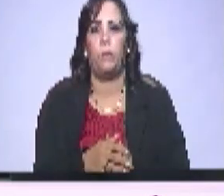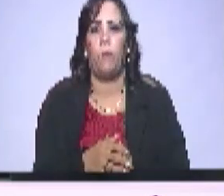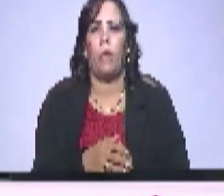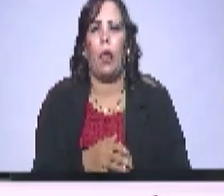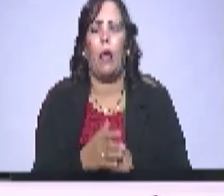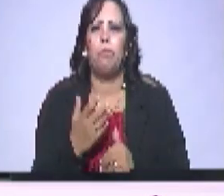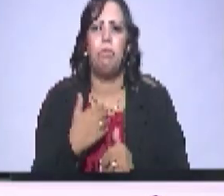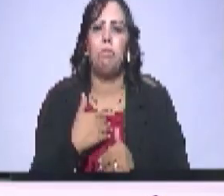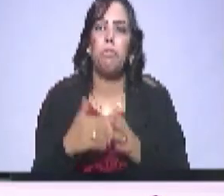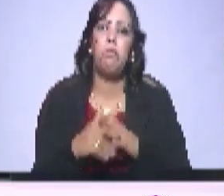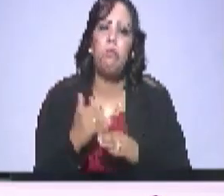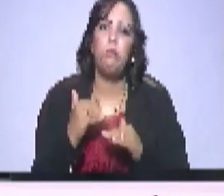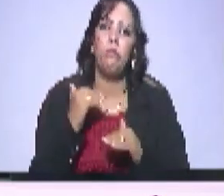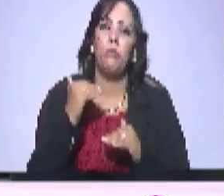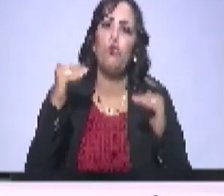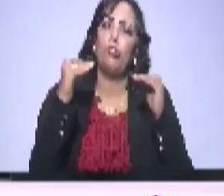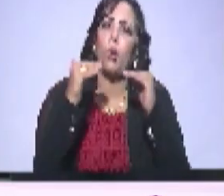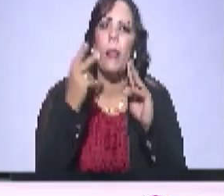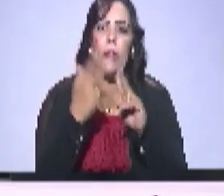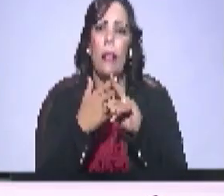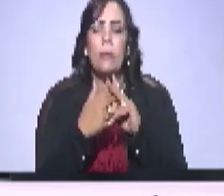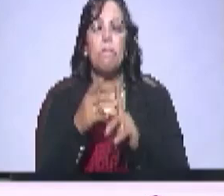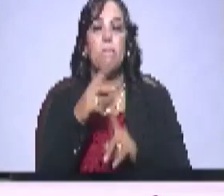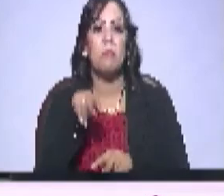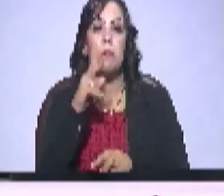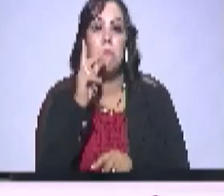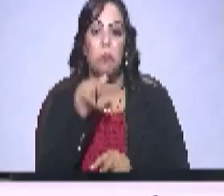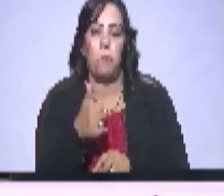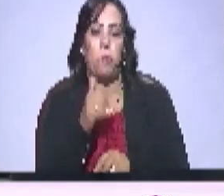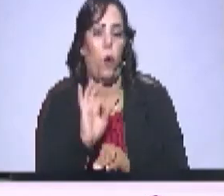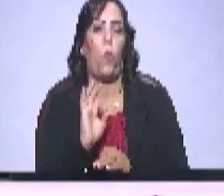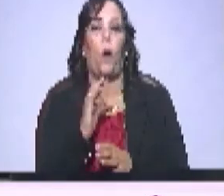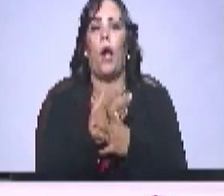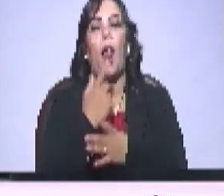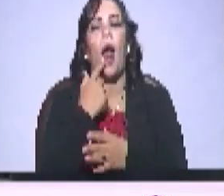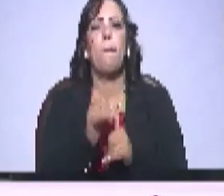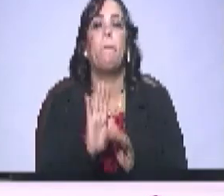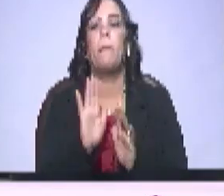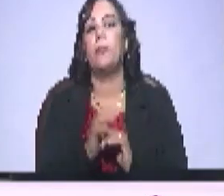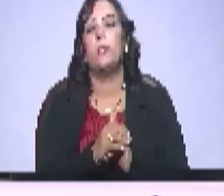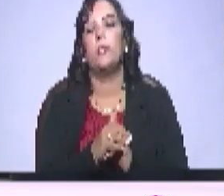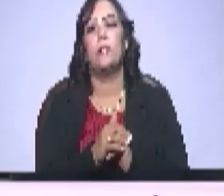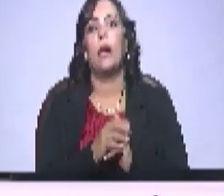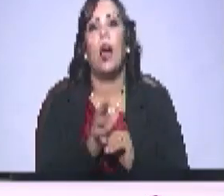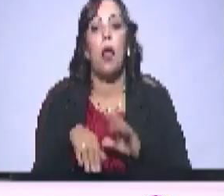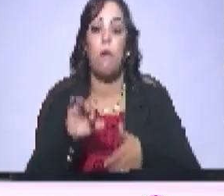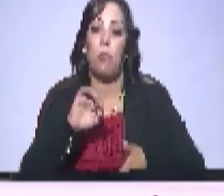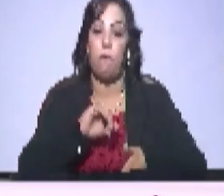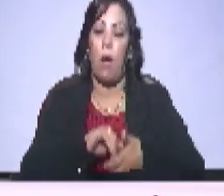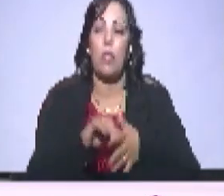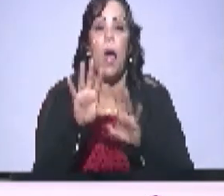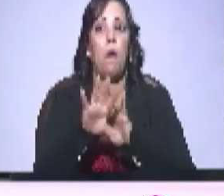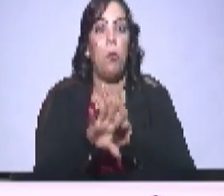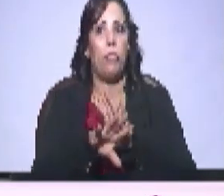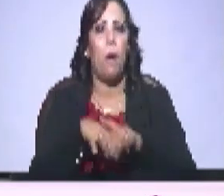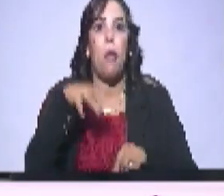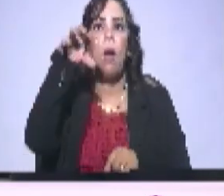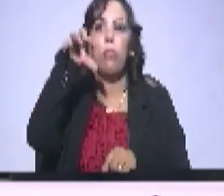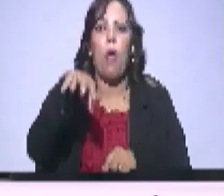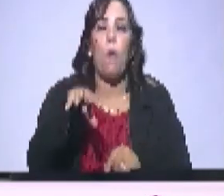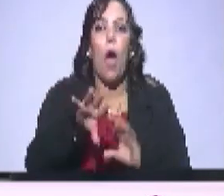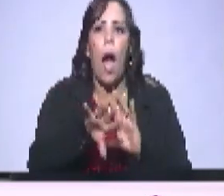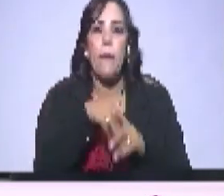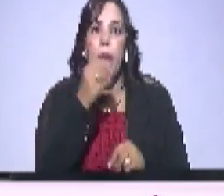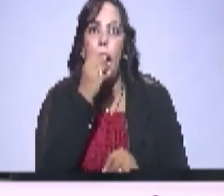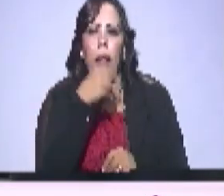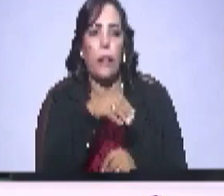يعني على قد مستوى الناس وعلى قد مستوى اعجابكم بالكلام يعني. وزي ما احنا اتفقنا ممكن نعمل اكل في دوله ما يناسبش